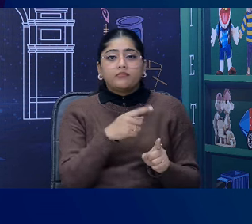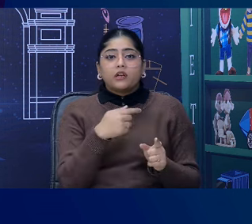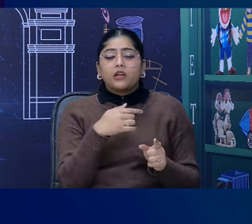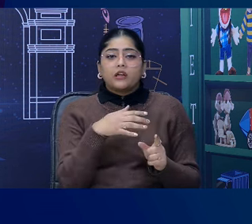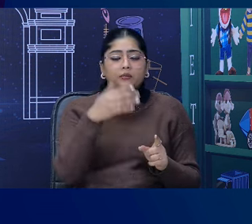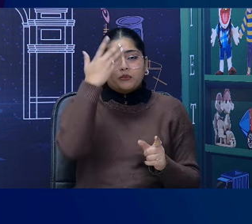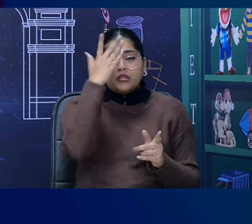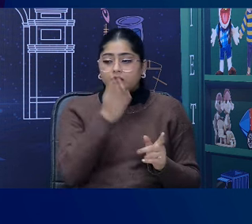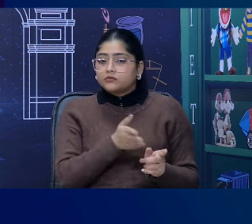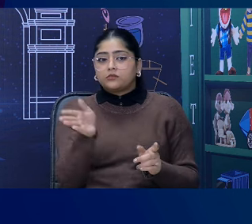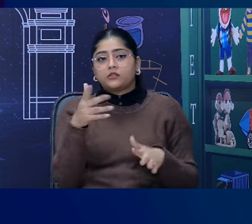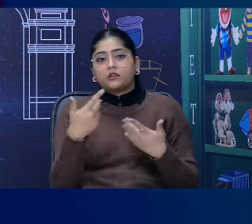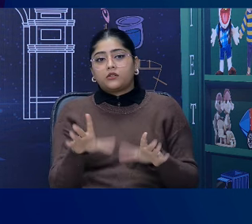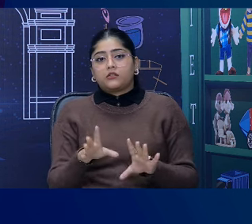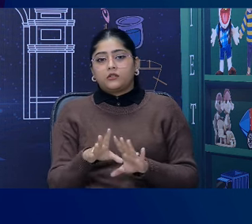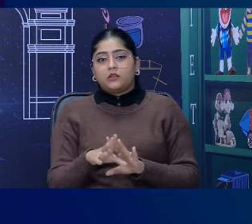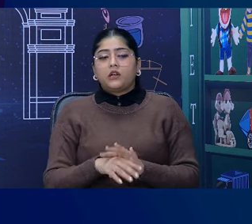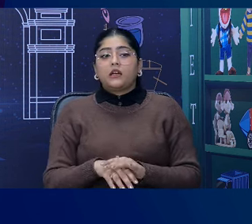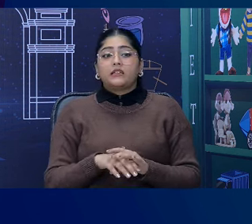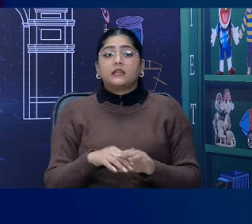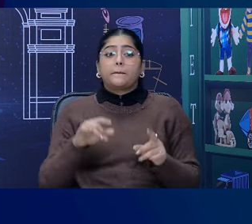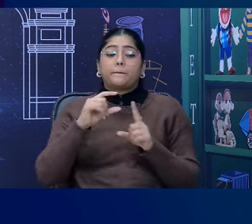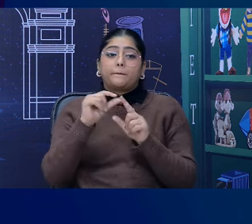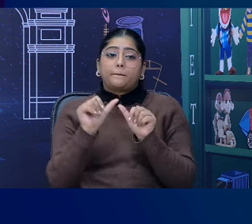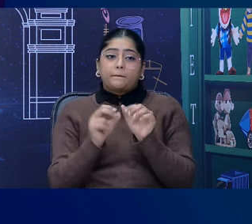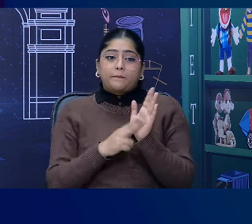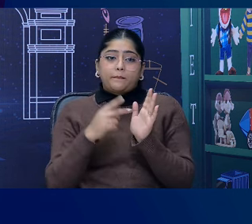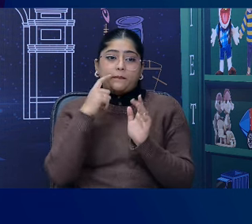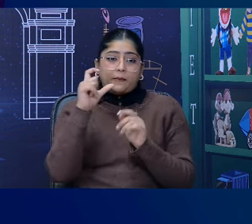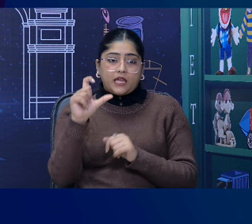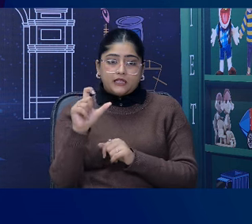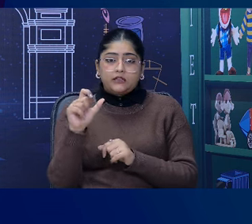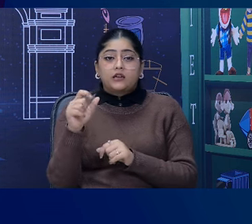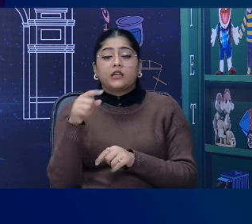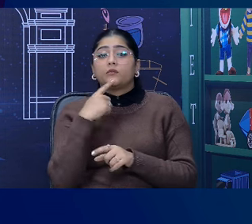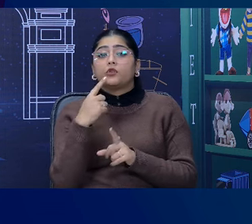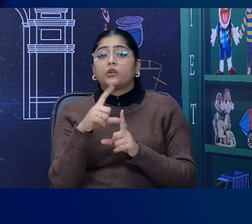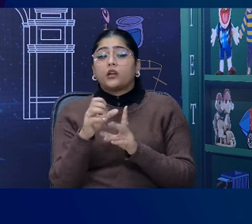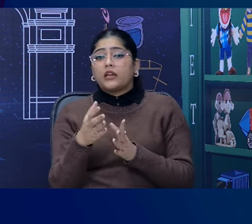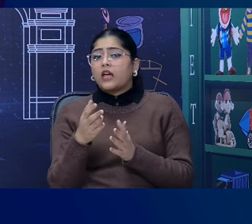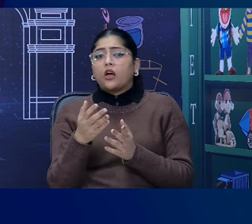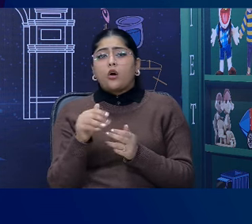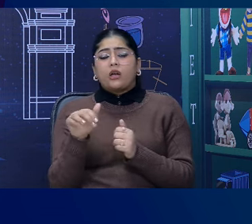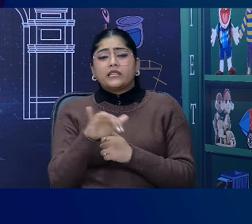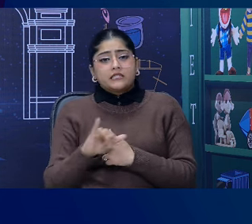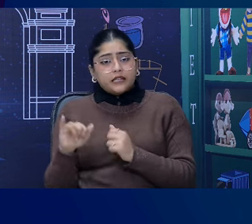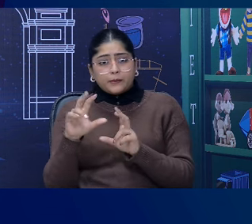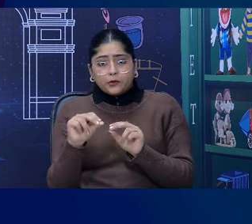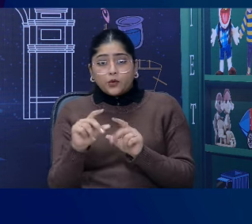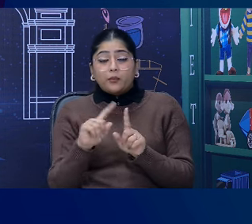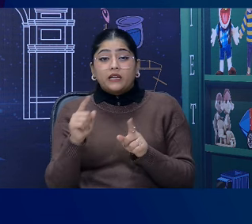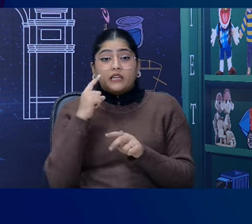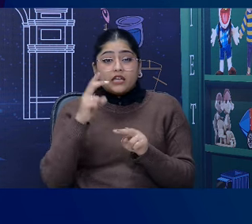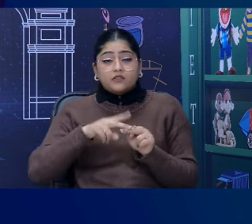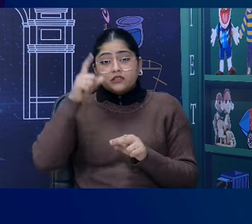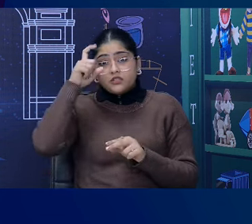एक्सट्रीम सिमट है स्ट्रेस का जो सब में नहीं होता ओके लेकिन बहुत केसेस में देखा गया है कि कई बच्चों को पैनिक अटैक्स भी हो जाते